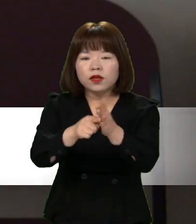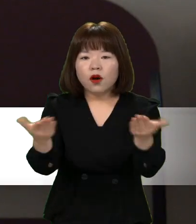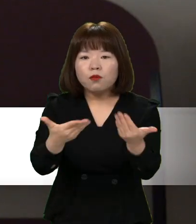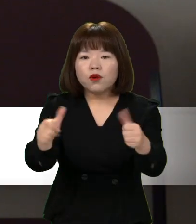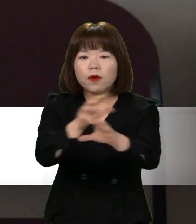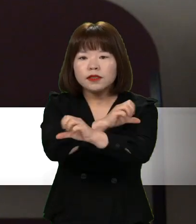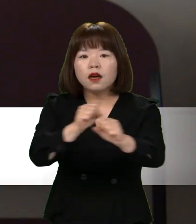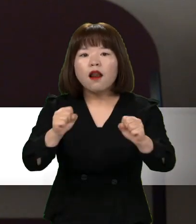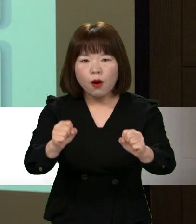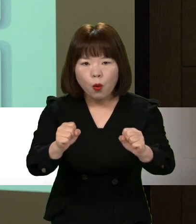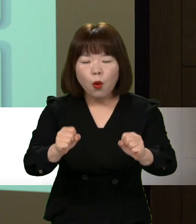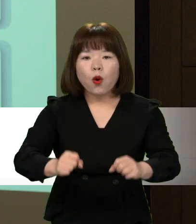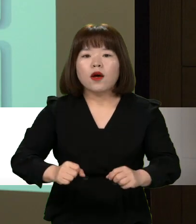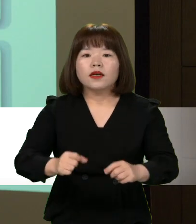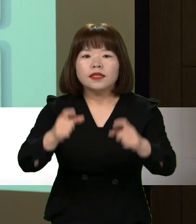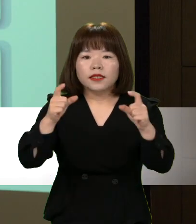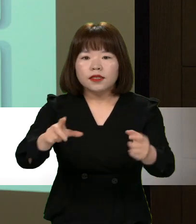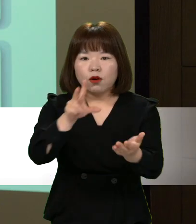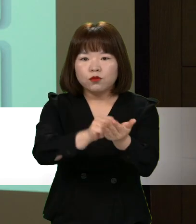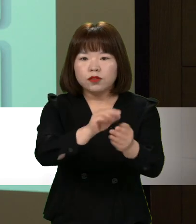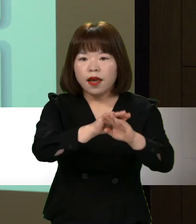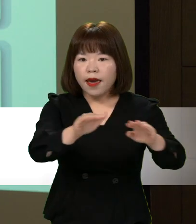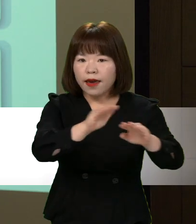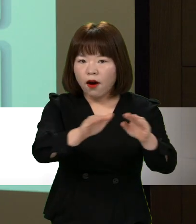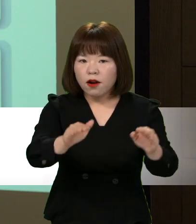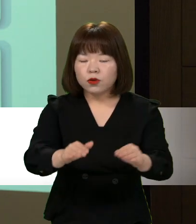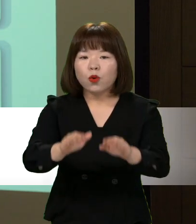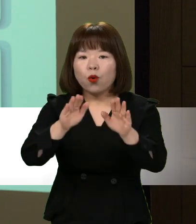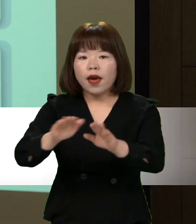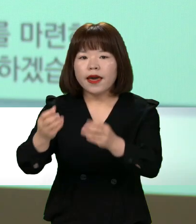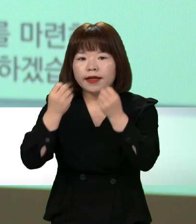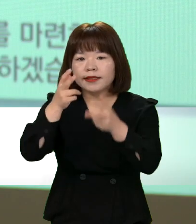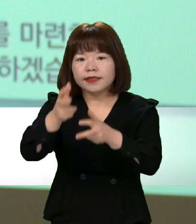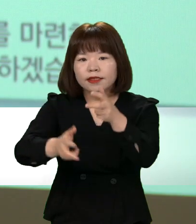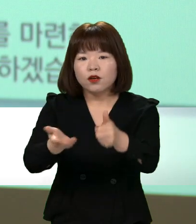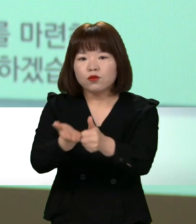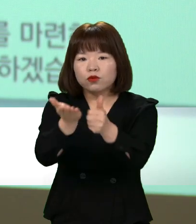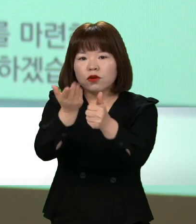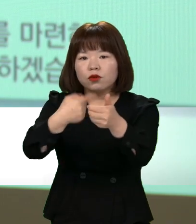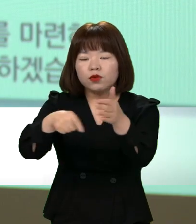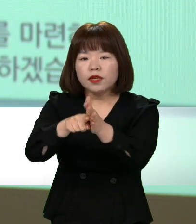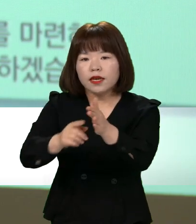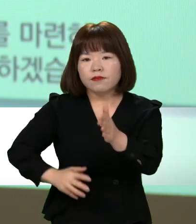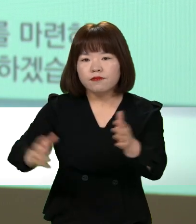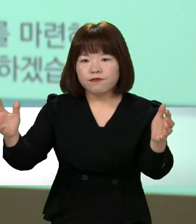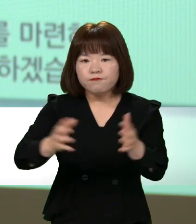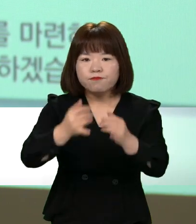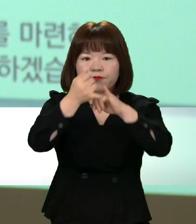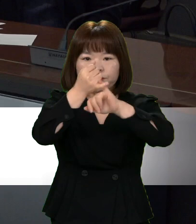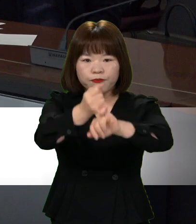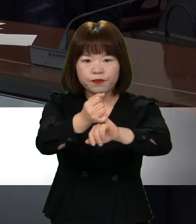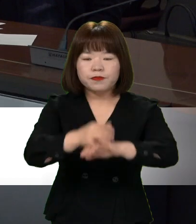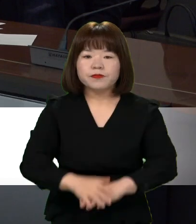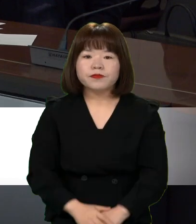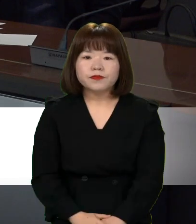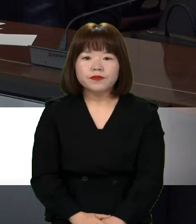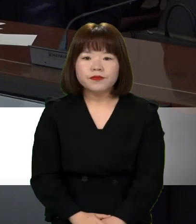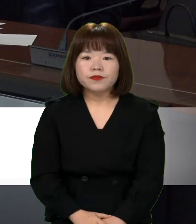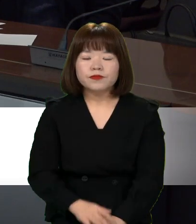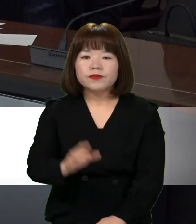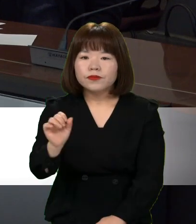체결하고 해당 분야 지역 현안 해결 및 선도적인 해양 신산업 육성을 위해 힘을 모으기로